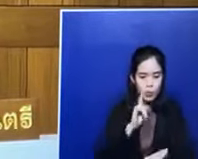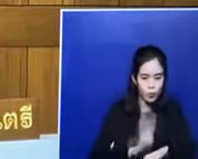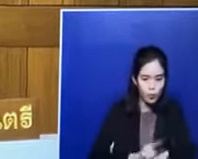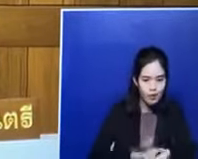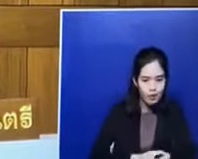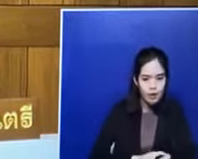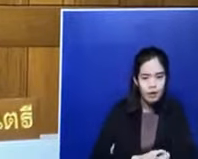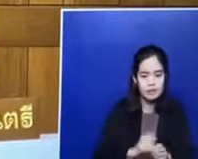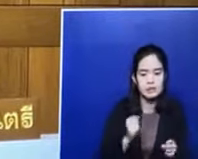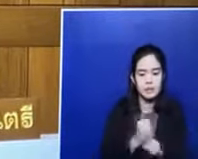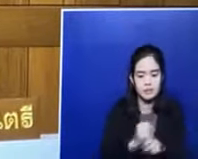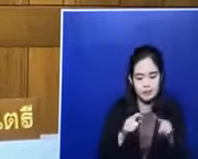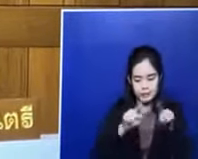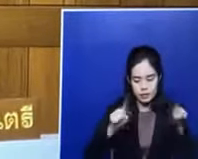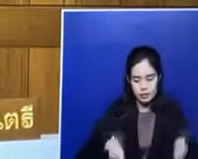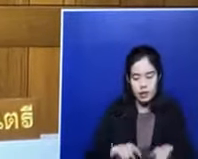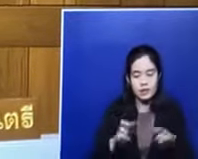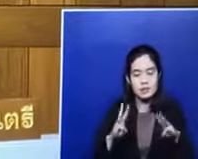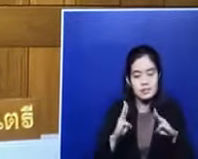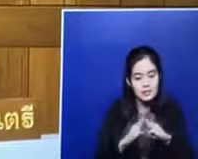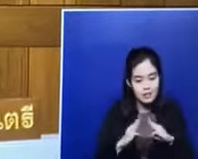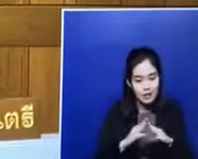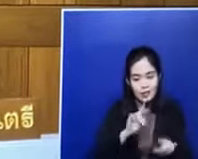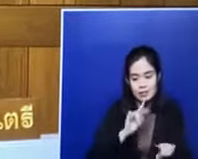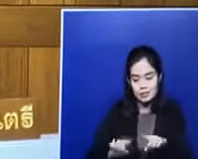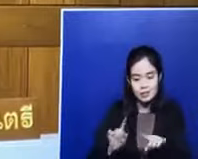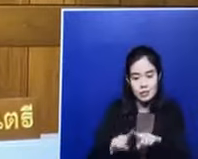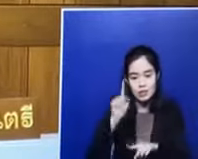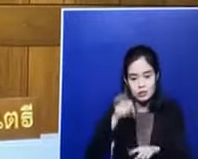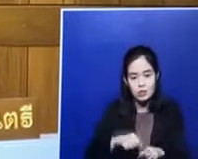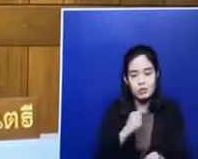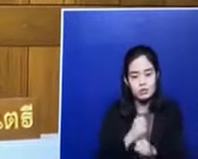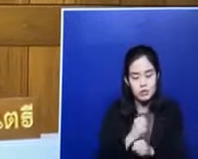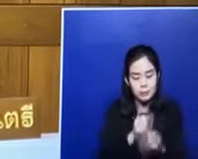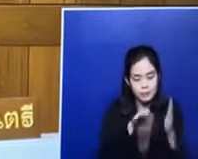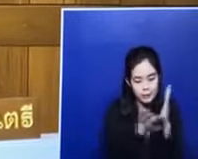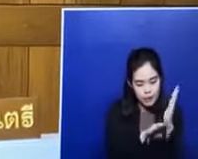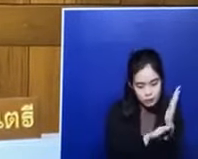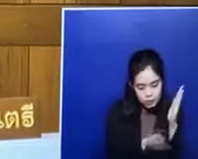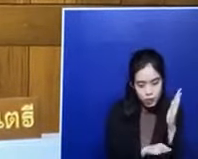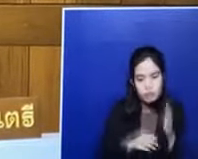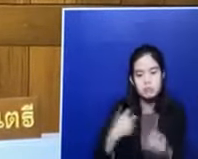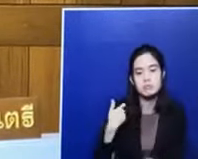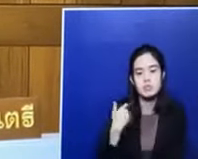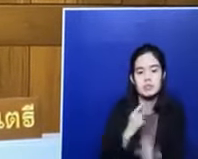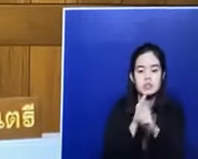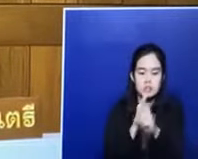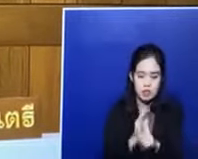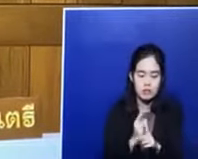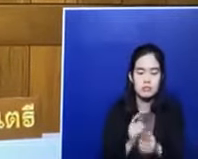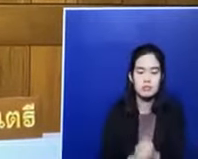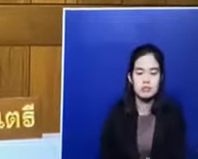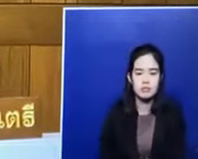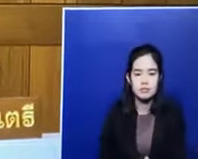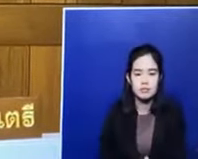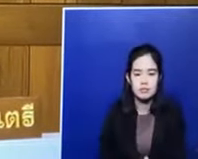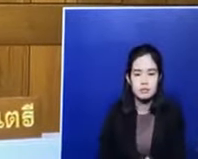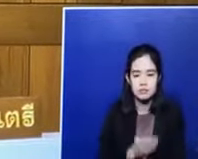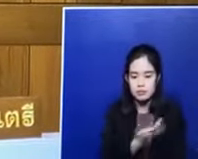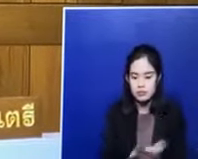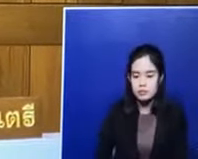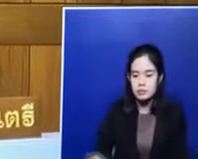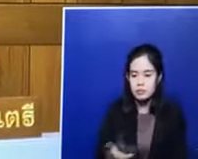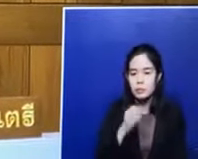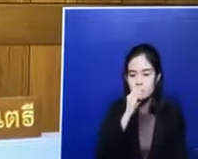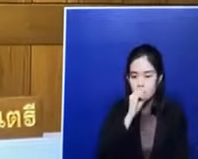เมื่อไรอะไรยังไงมิฉะนั้นก็ต้องเรียกคืนมาทำโครงการใหม่นะครับมีกำหนดการตามนั้นเพราะนั้นก็กราบเรียนว่าโครงการทุกโคร